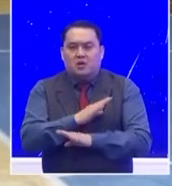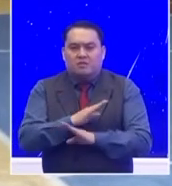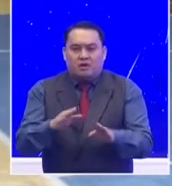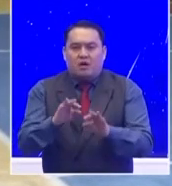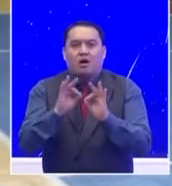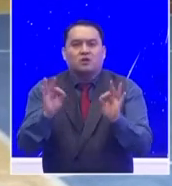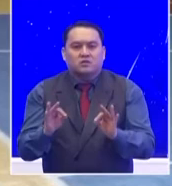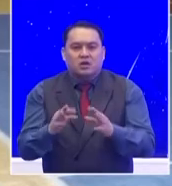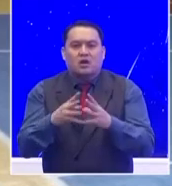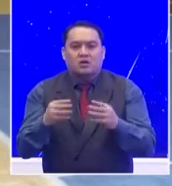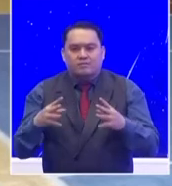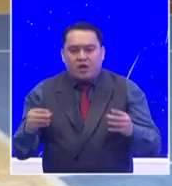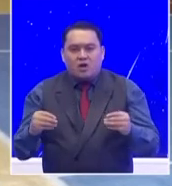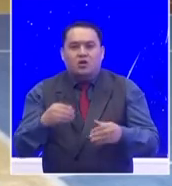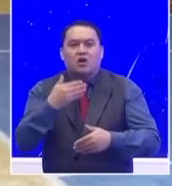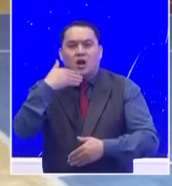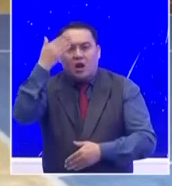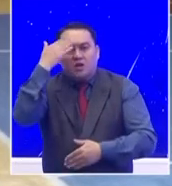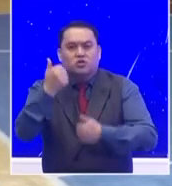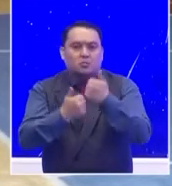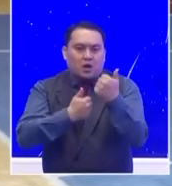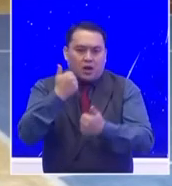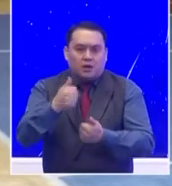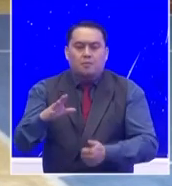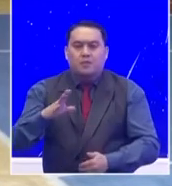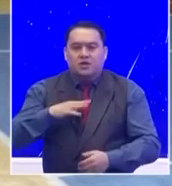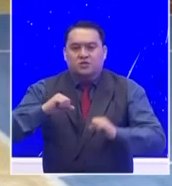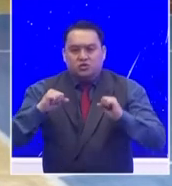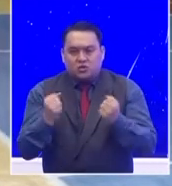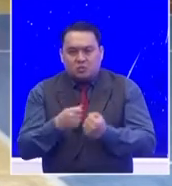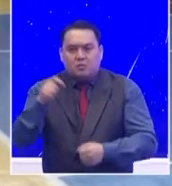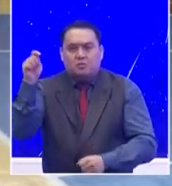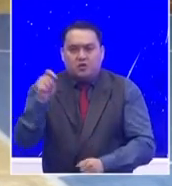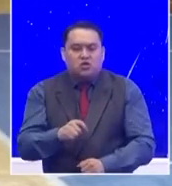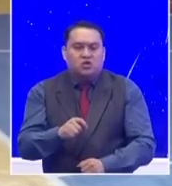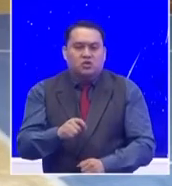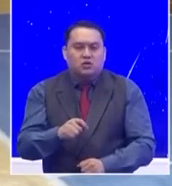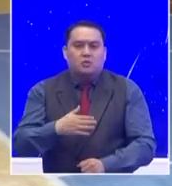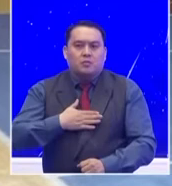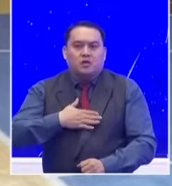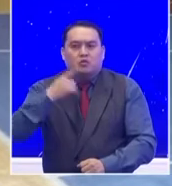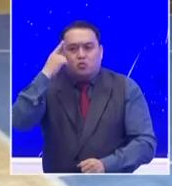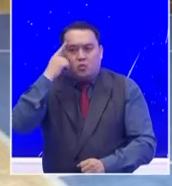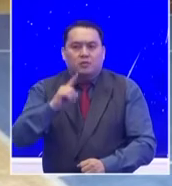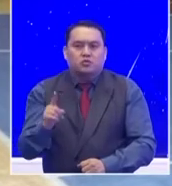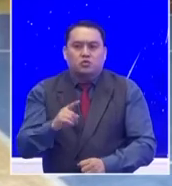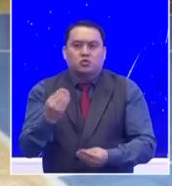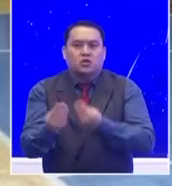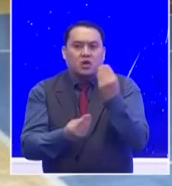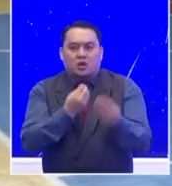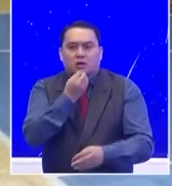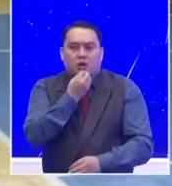осенний, весенний, летнем чемпионате. Вот приехали на зимний чемпионат. Думаем сыграть